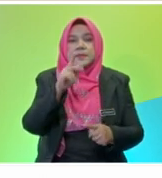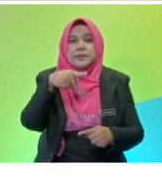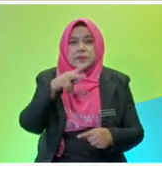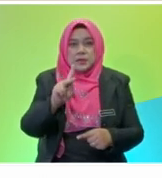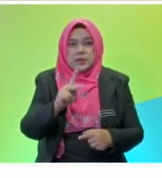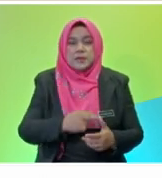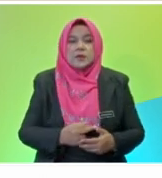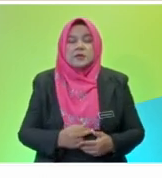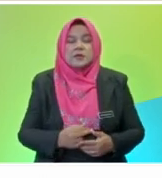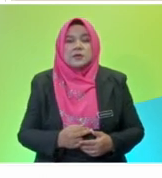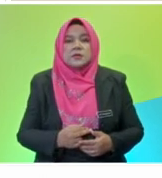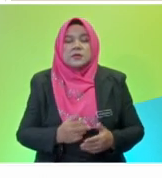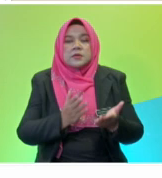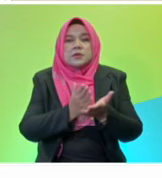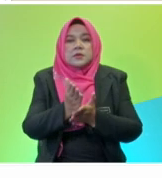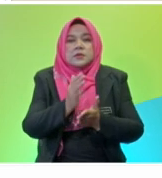luar Italia yang